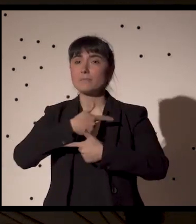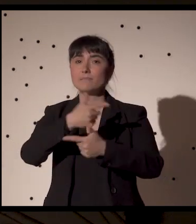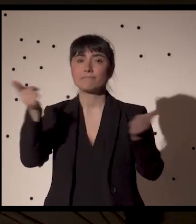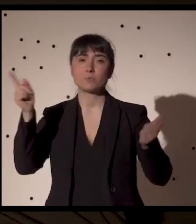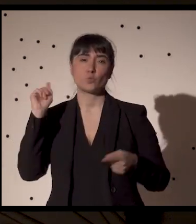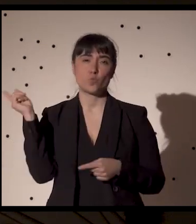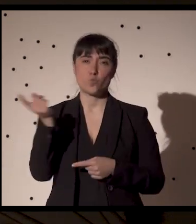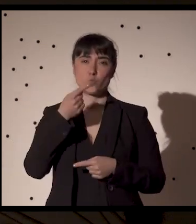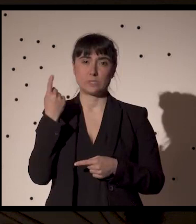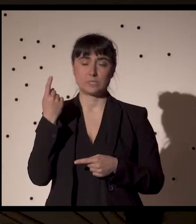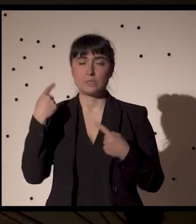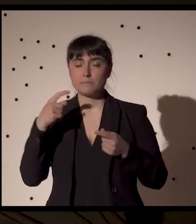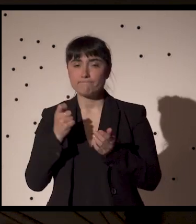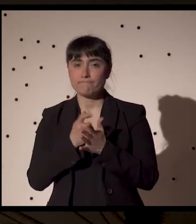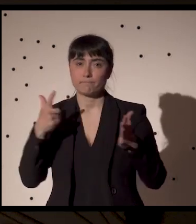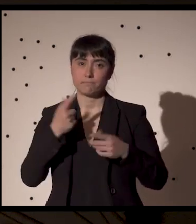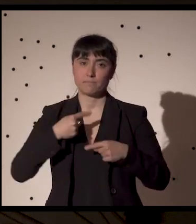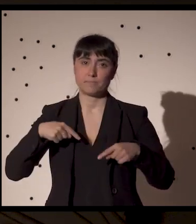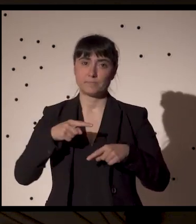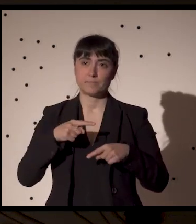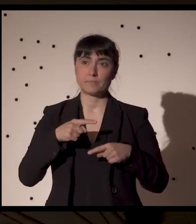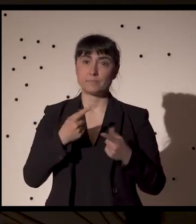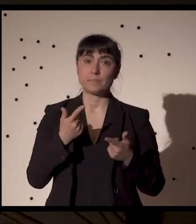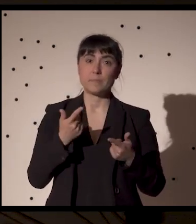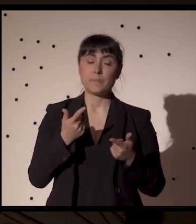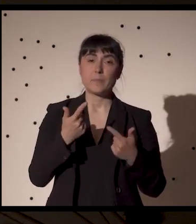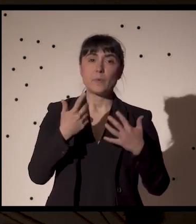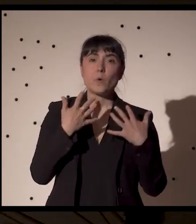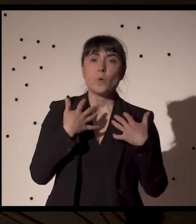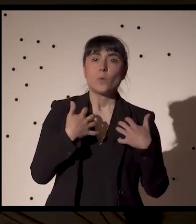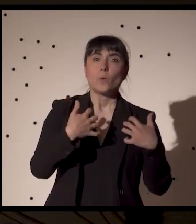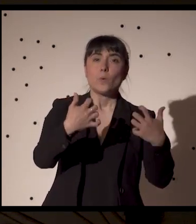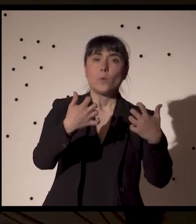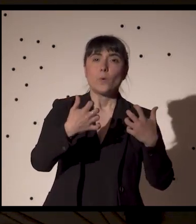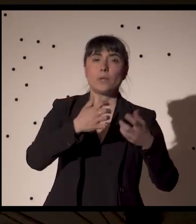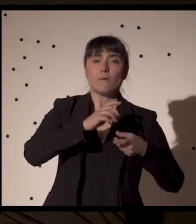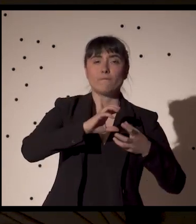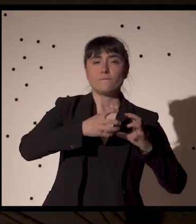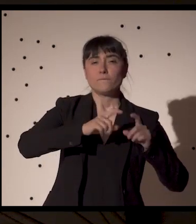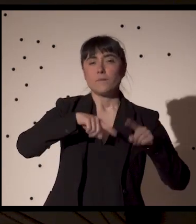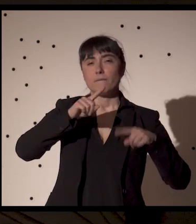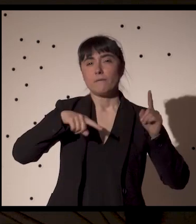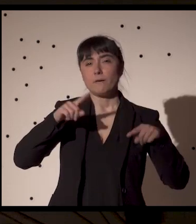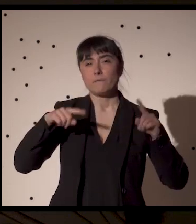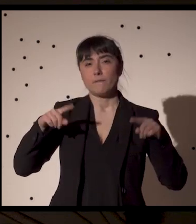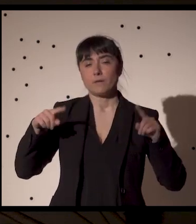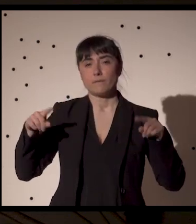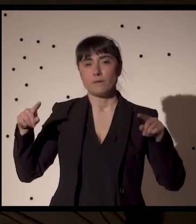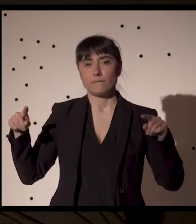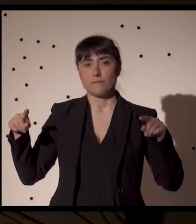attrarre pubblico di costruire pubblici ci sono anche dei programmi ad hoc come voi sapete sviluppati anche quelli attraverso l'attenzione